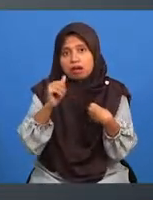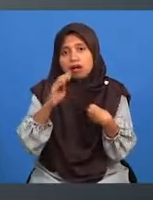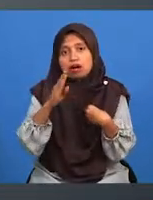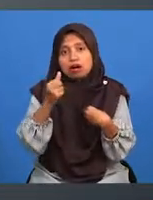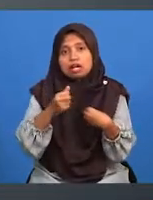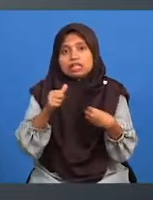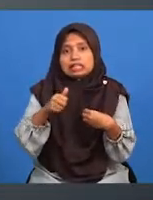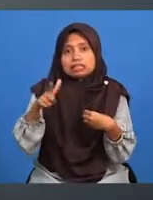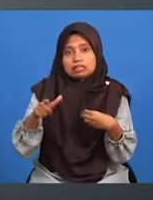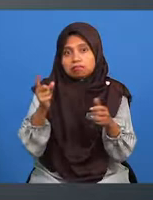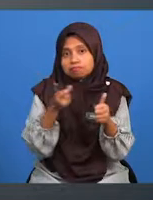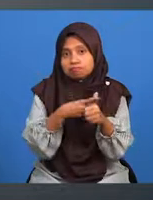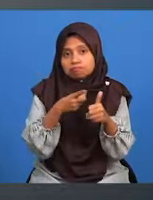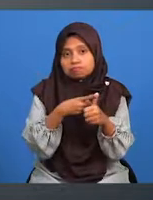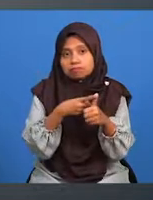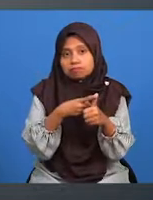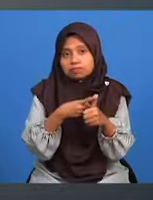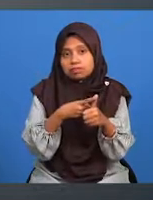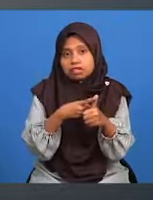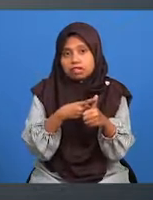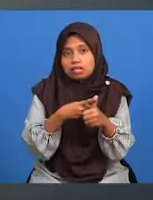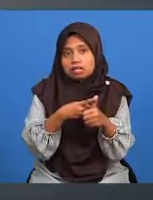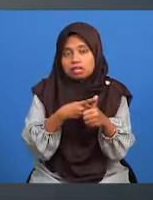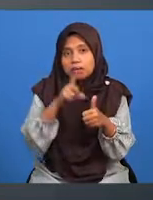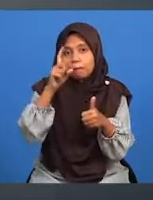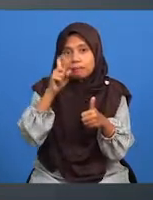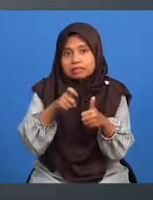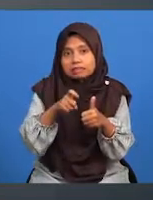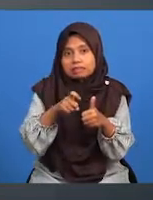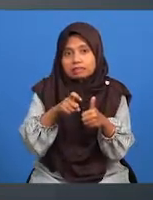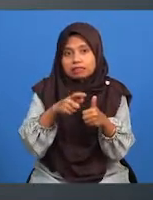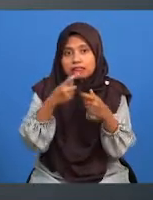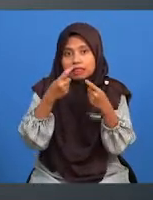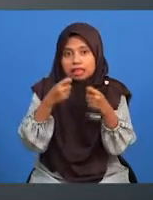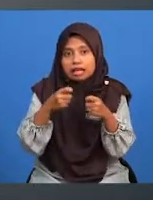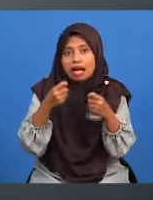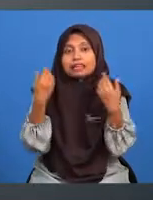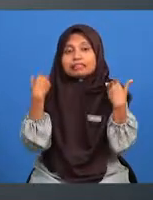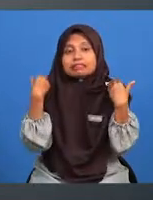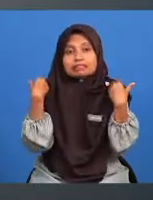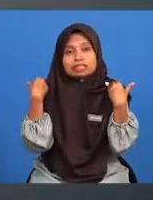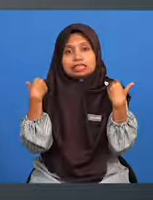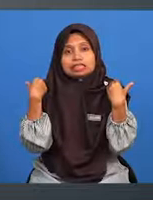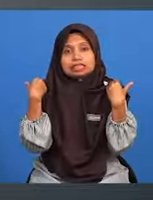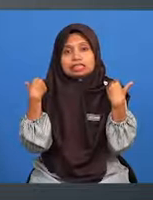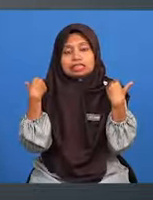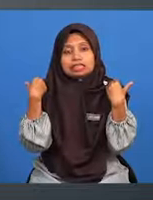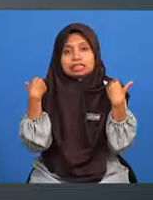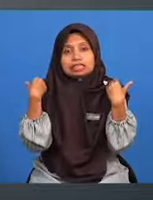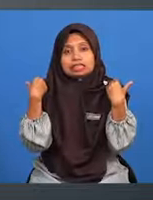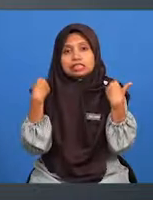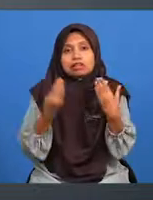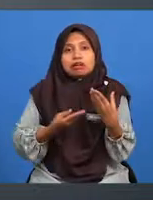ialah, pertama, harta tersebut mestilah telah wujud. Barang yang baru